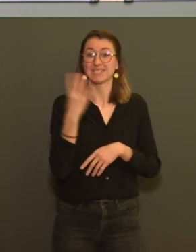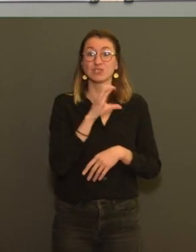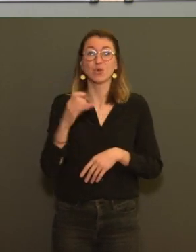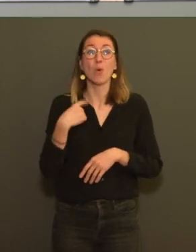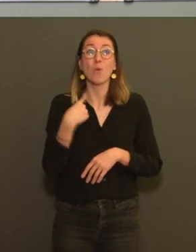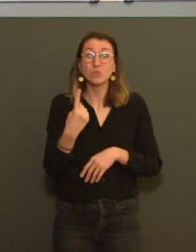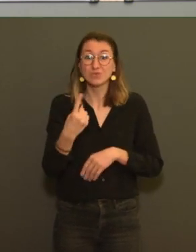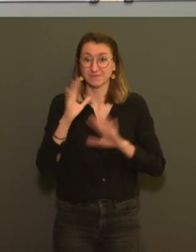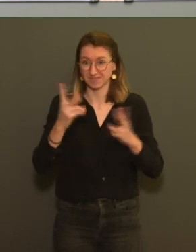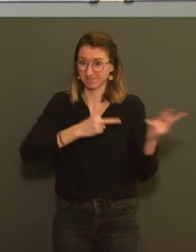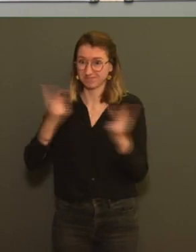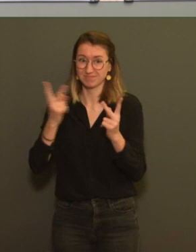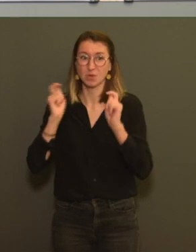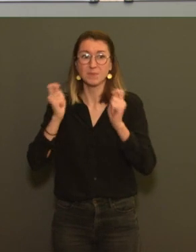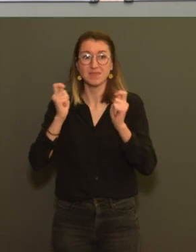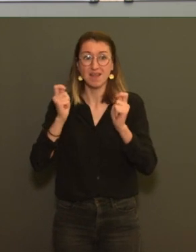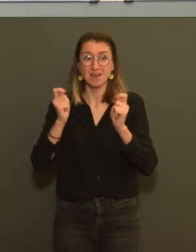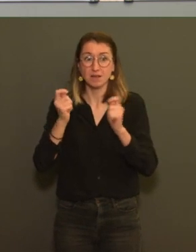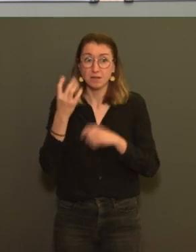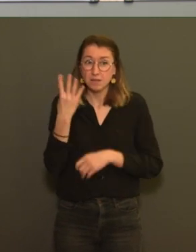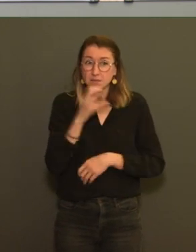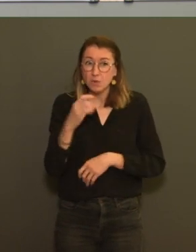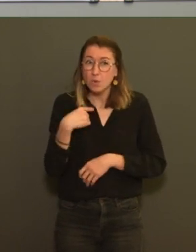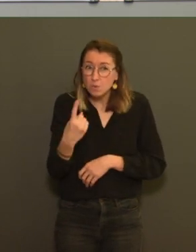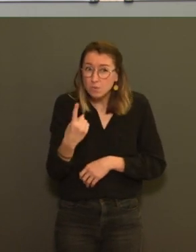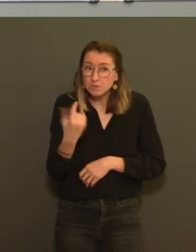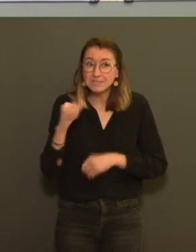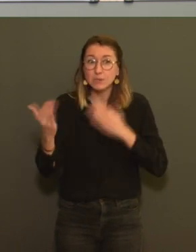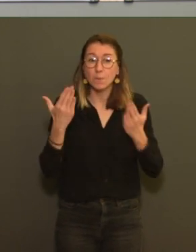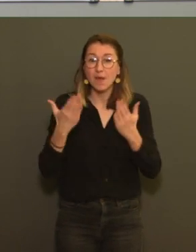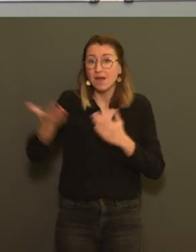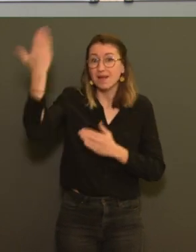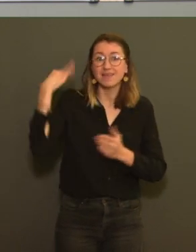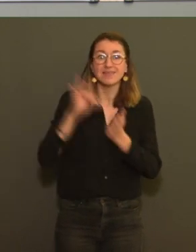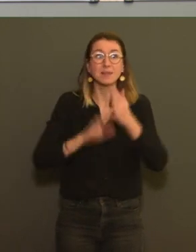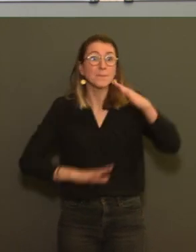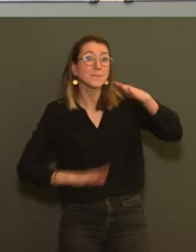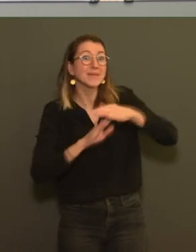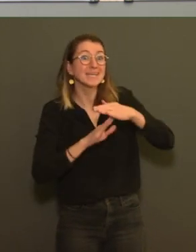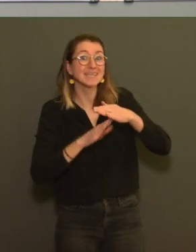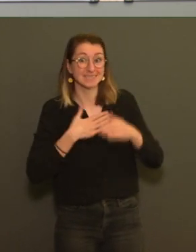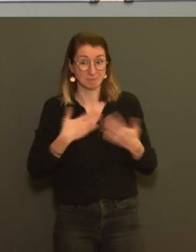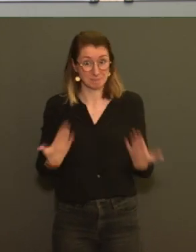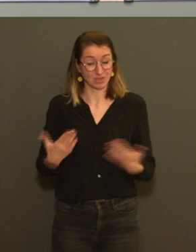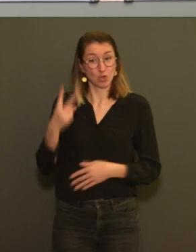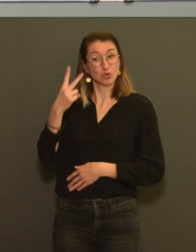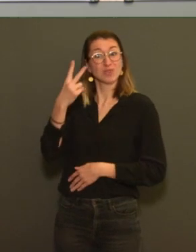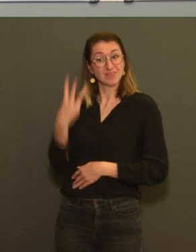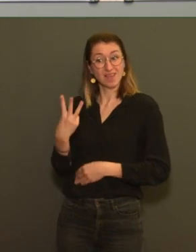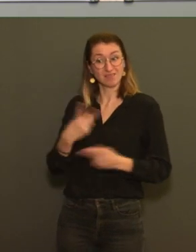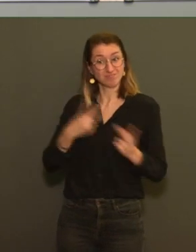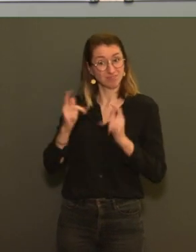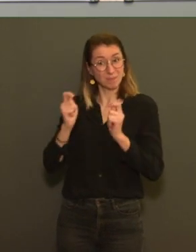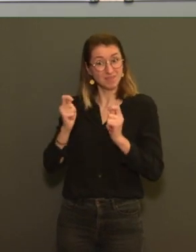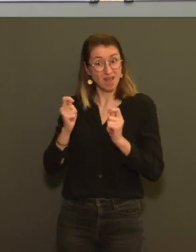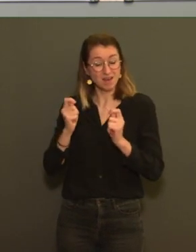cela correspond à 2/3 du pic de 620 patients admis le 28 mars.